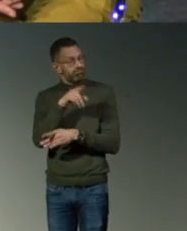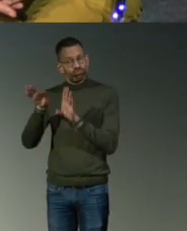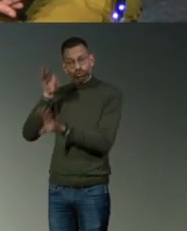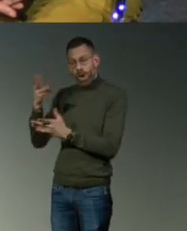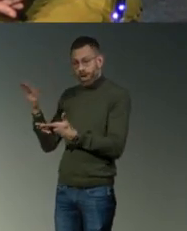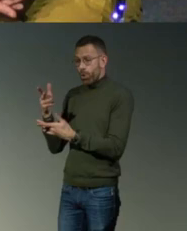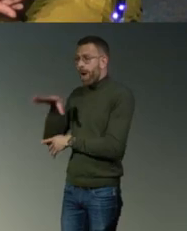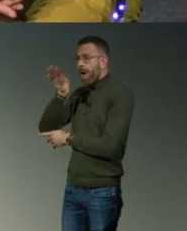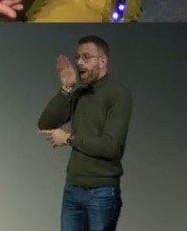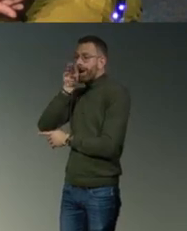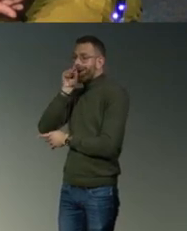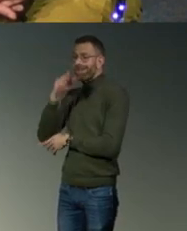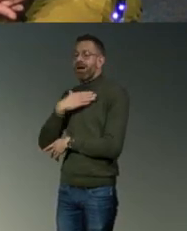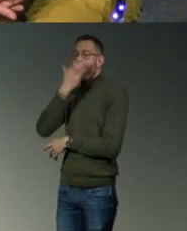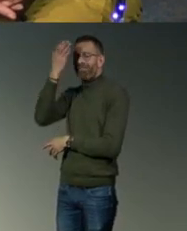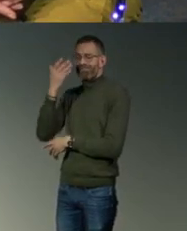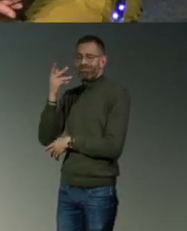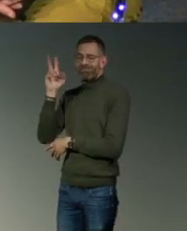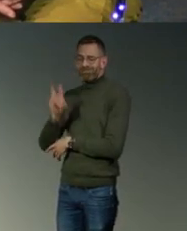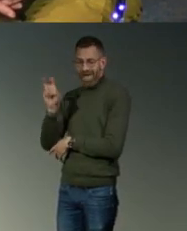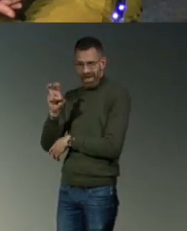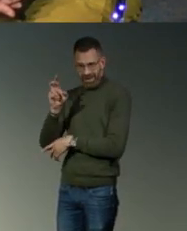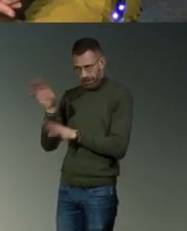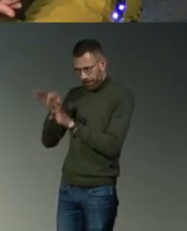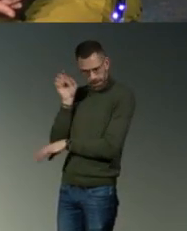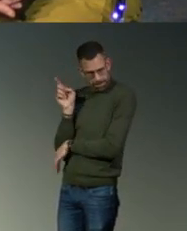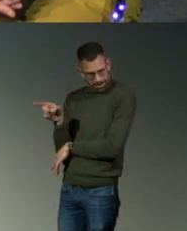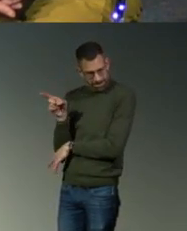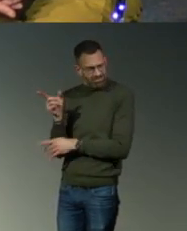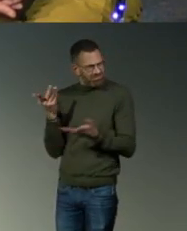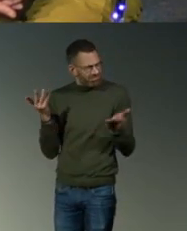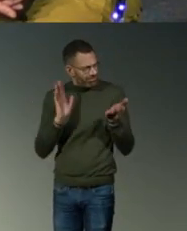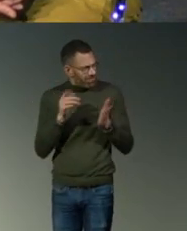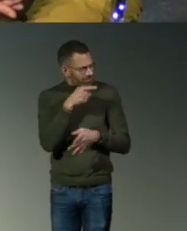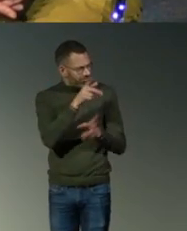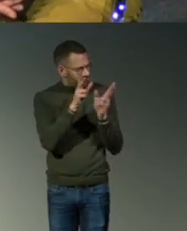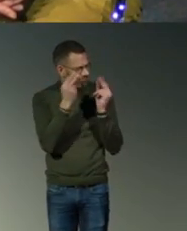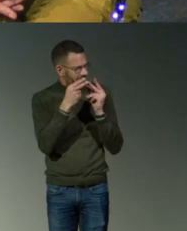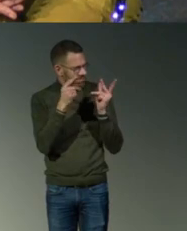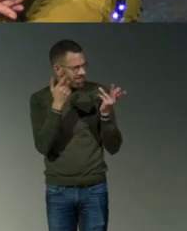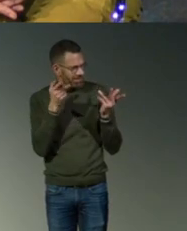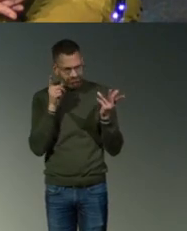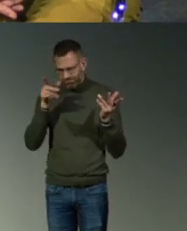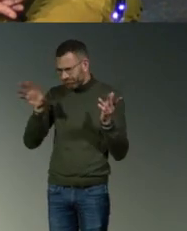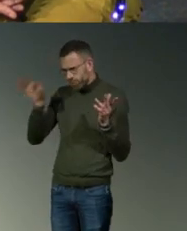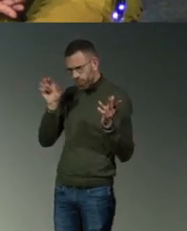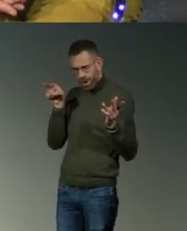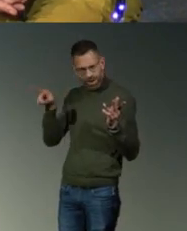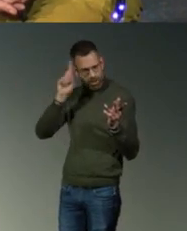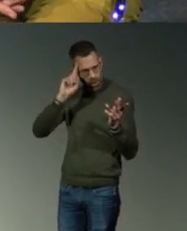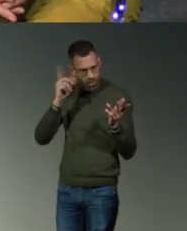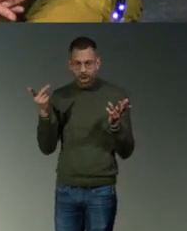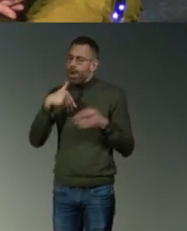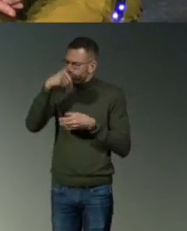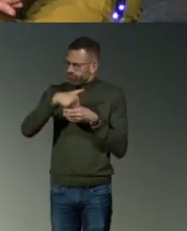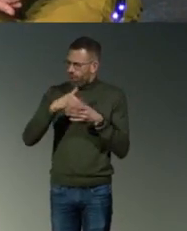colvert. Peut-être qu'on peut s'arrêter sur ce choix d'objet, parce qu'il est un peu thématisé à l'intérieur du récit, il est